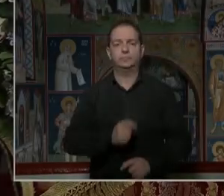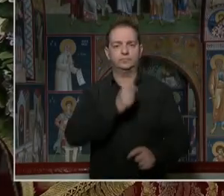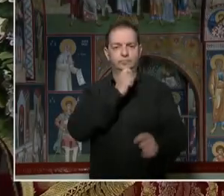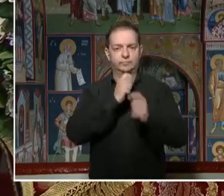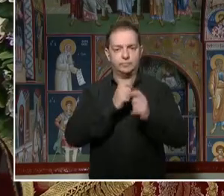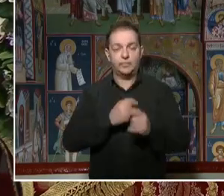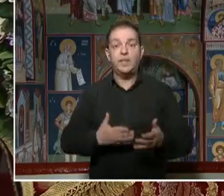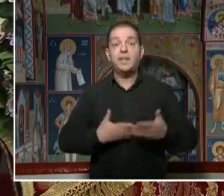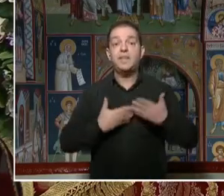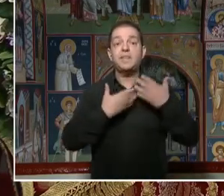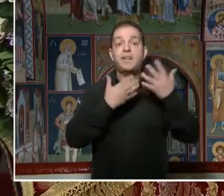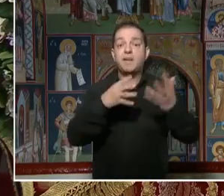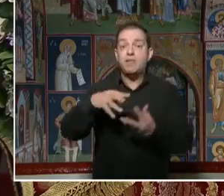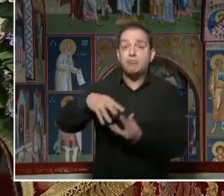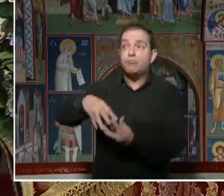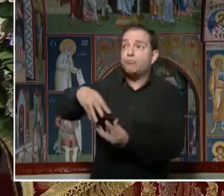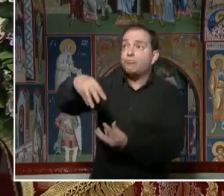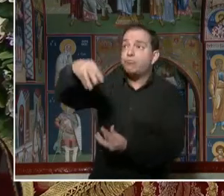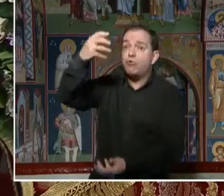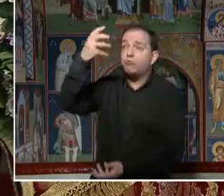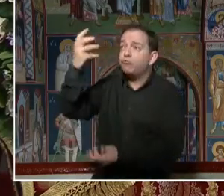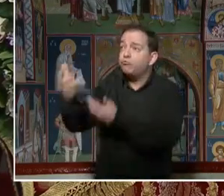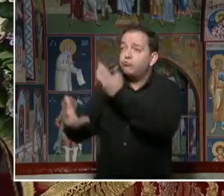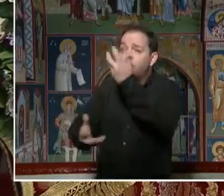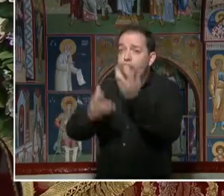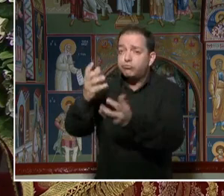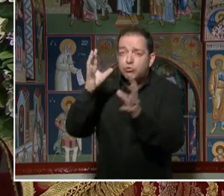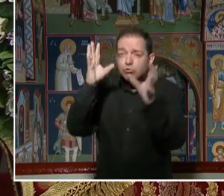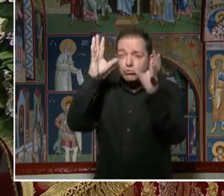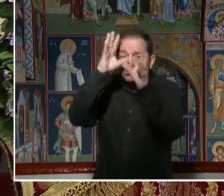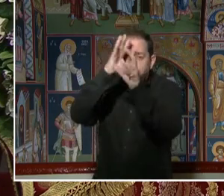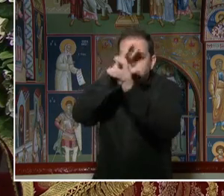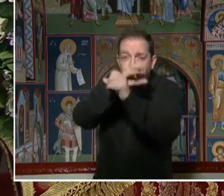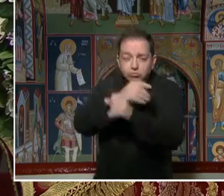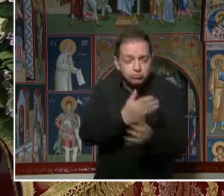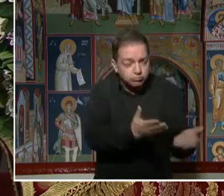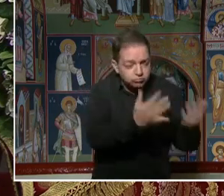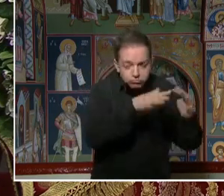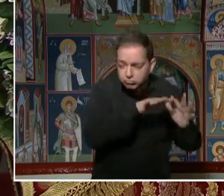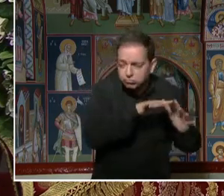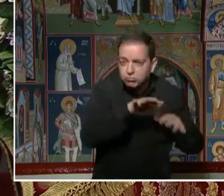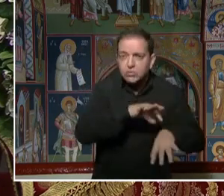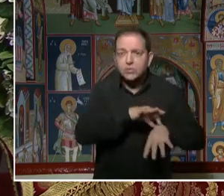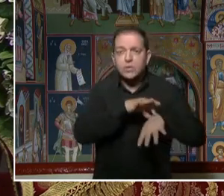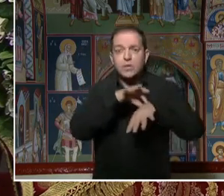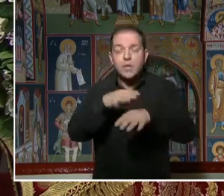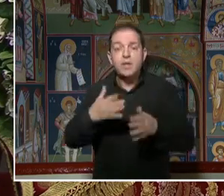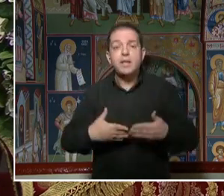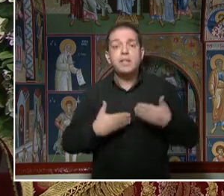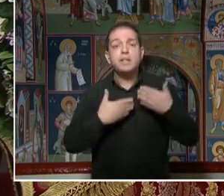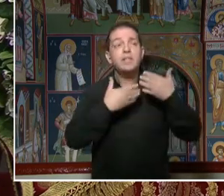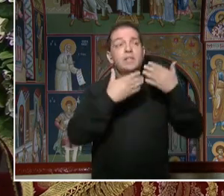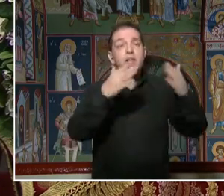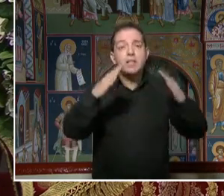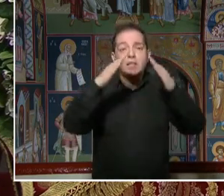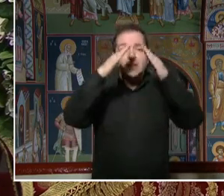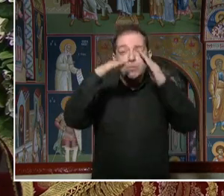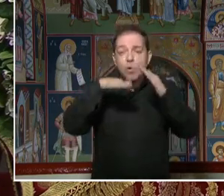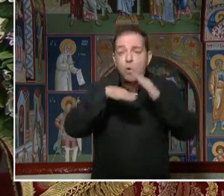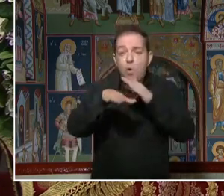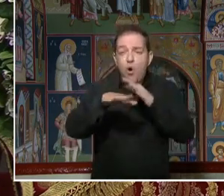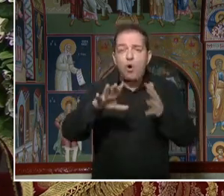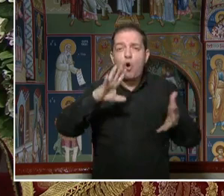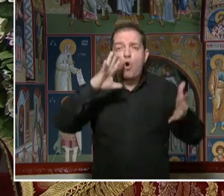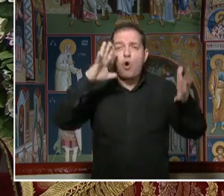πήρην στήλε οδηγών τους εν σκότη. Χαίρε, σκέπη του κόσμου,